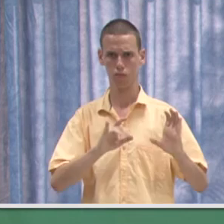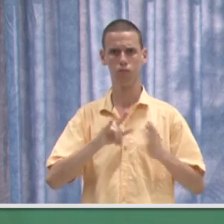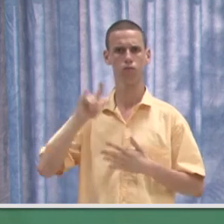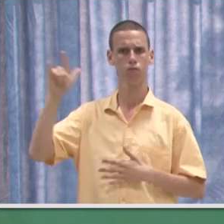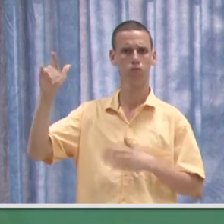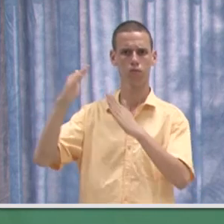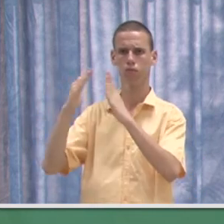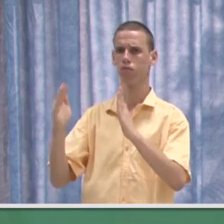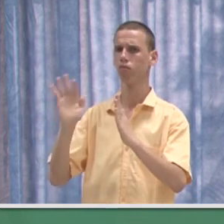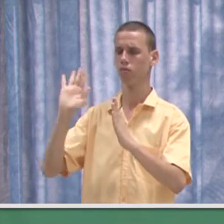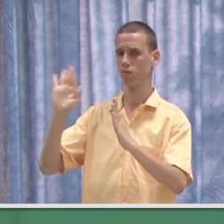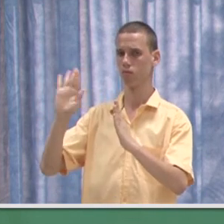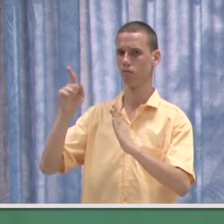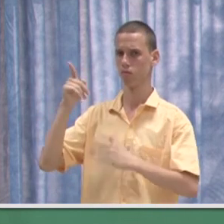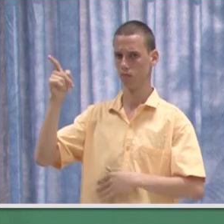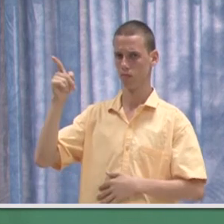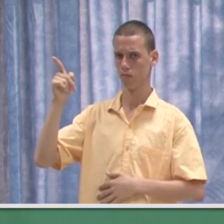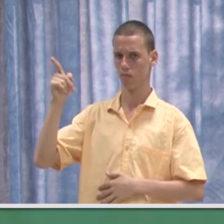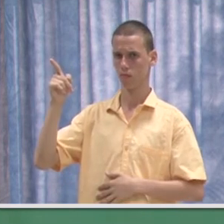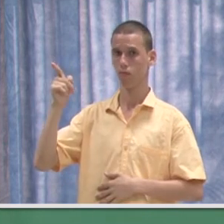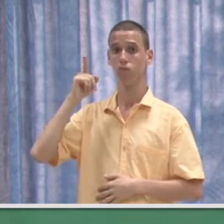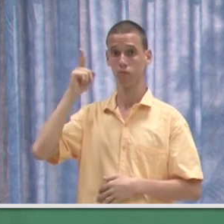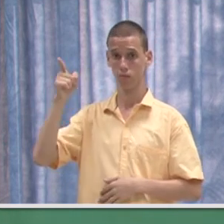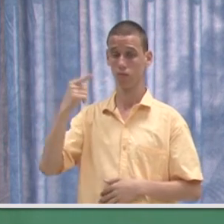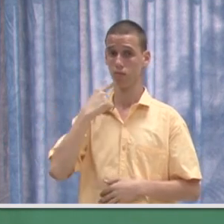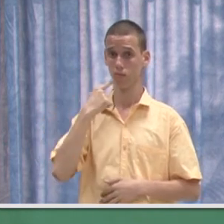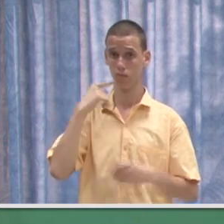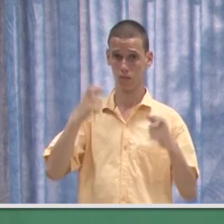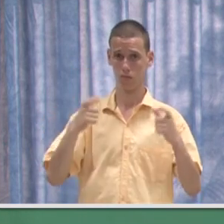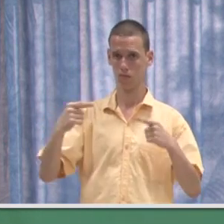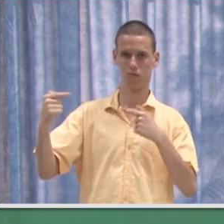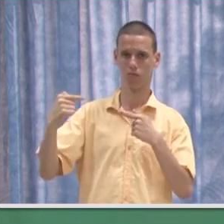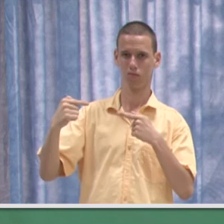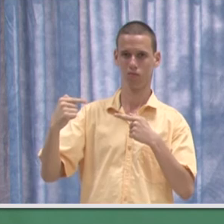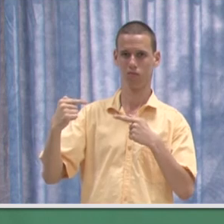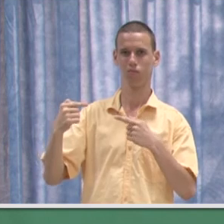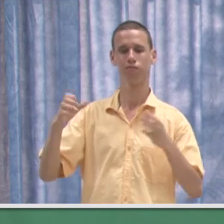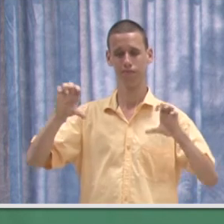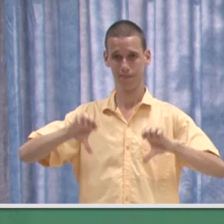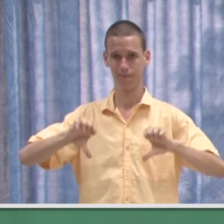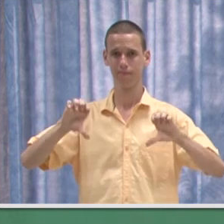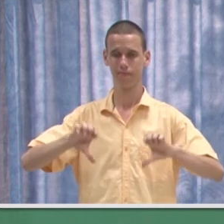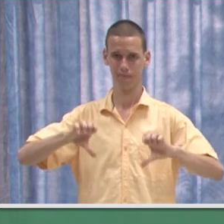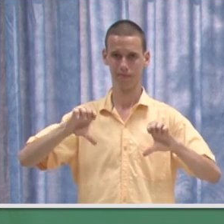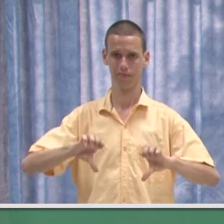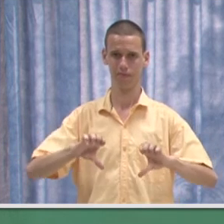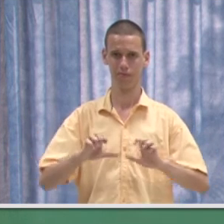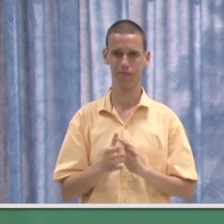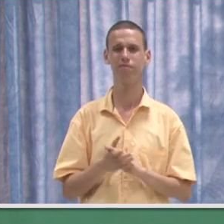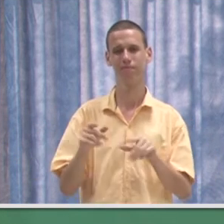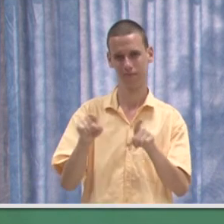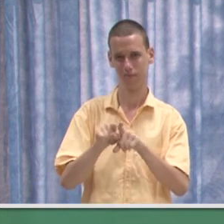étant cessé, mais nous n'avons plus que 20 quelques minutes cessé loi qui est dehors, qui réside dans la loi. C'est pas ça qu'on a dit, nous traitons les autres comme